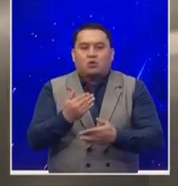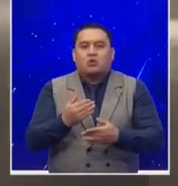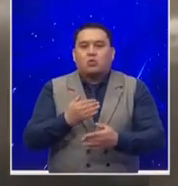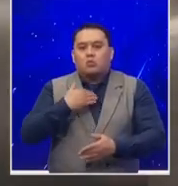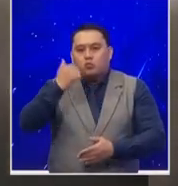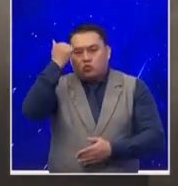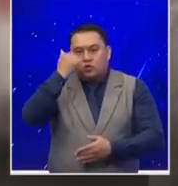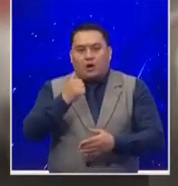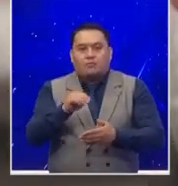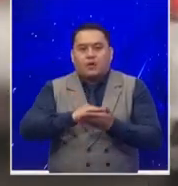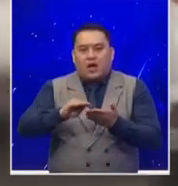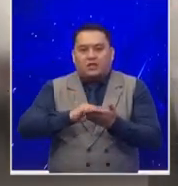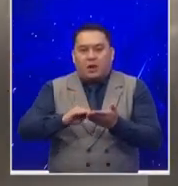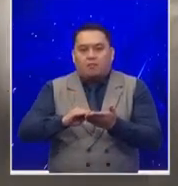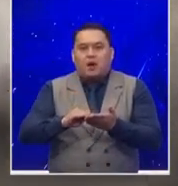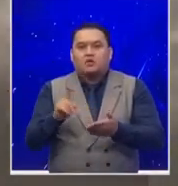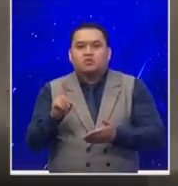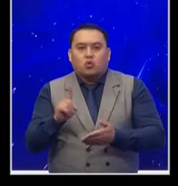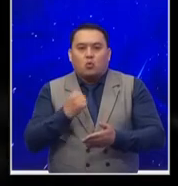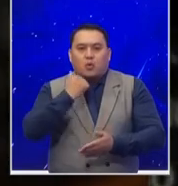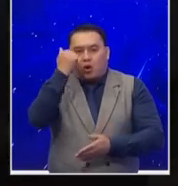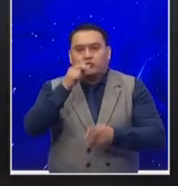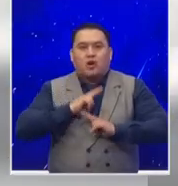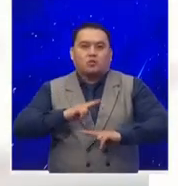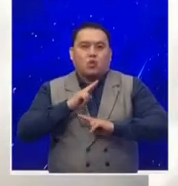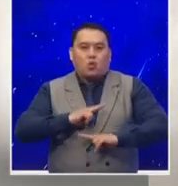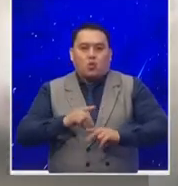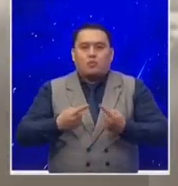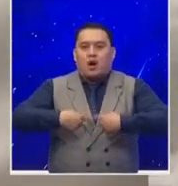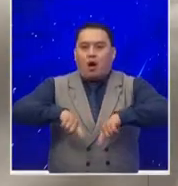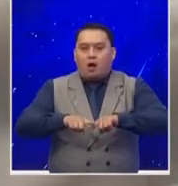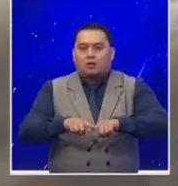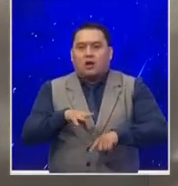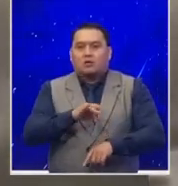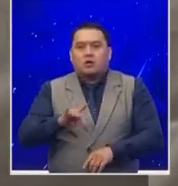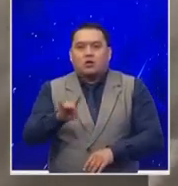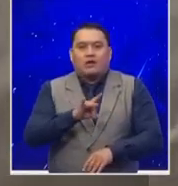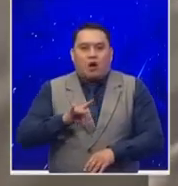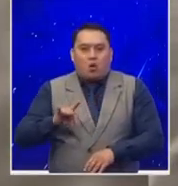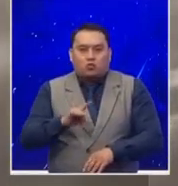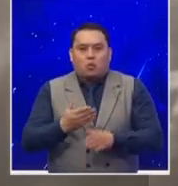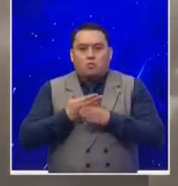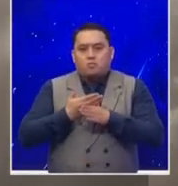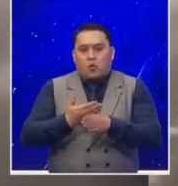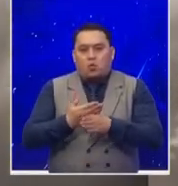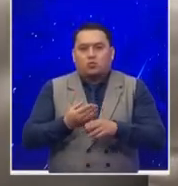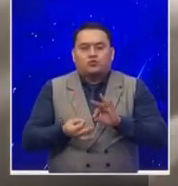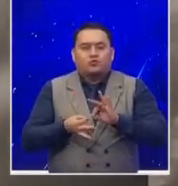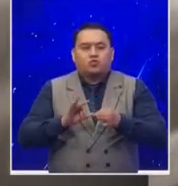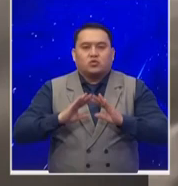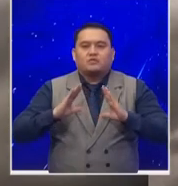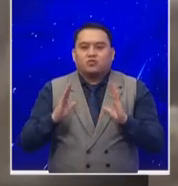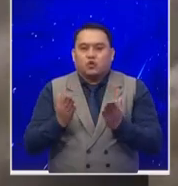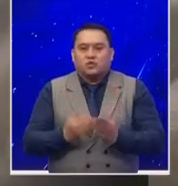мужчина позже написал письмо стражам порядка. Он благодарит сотрудников роты патрульной полиции Талгарского района за помощь, оказанную ему в